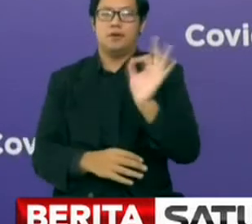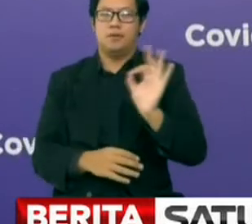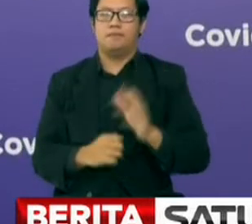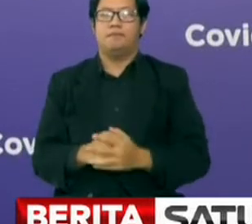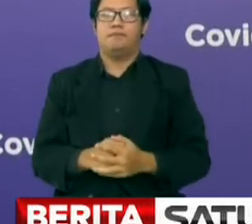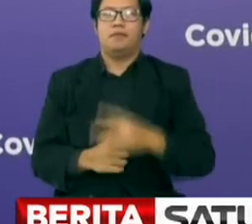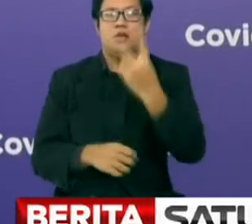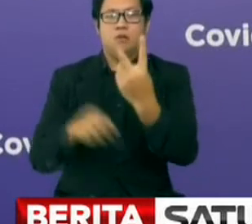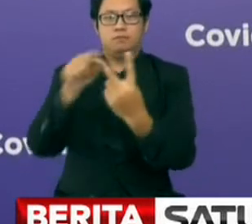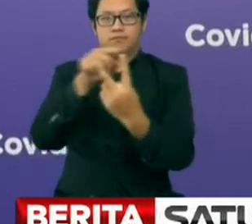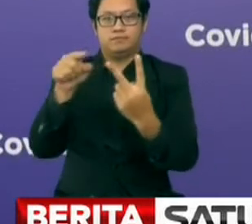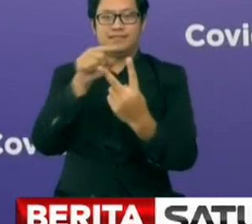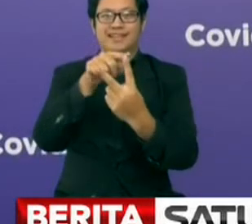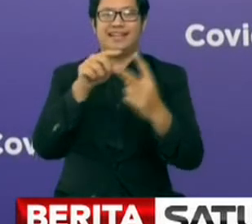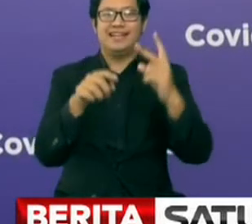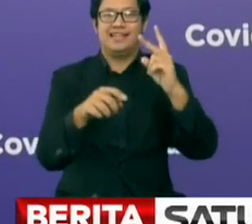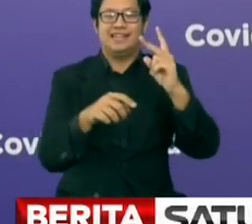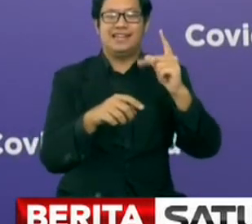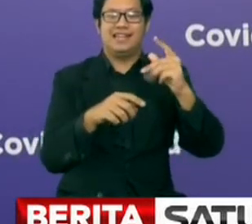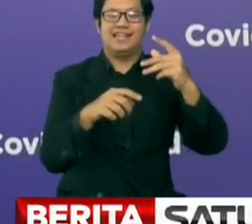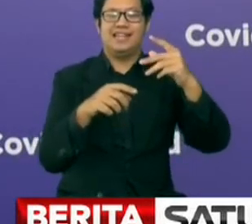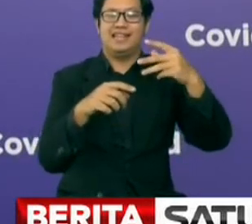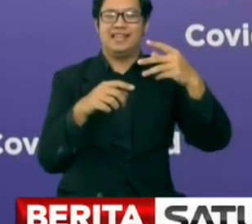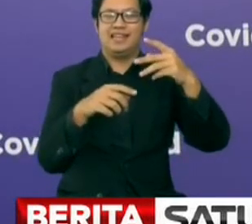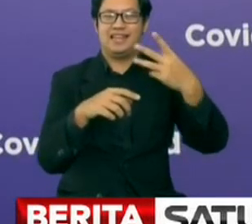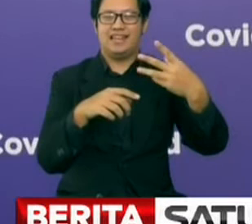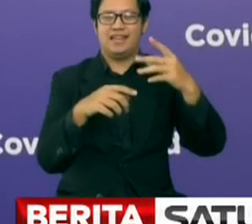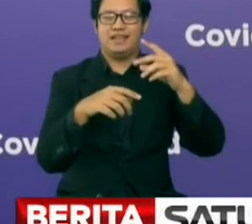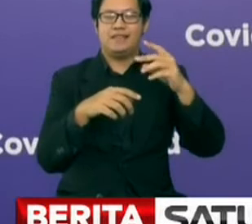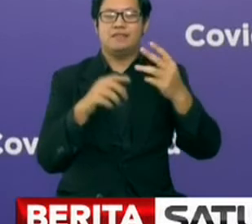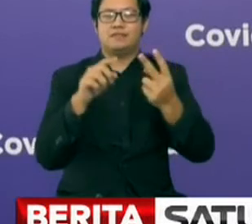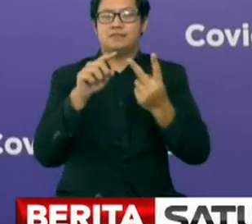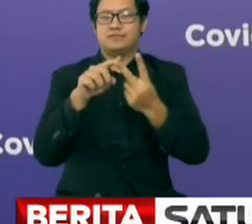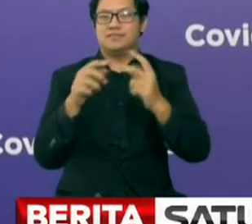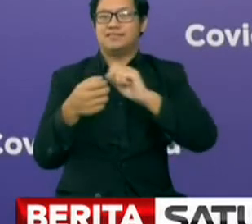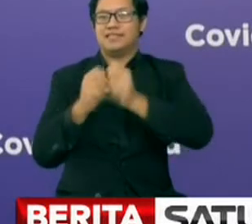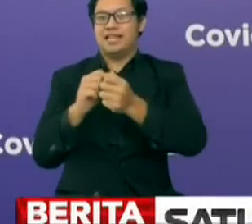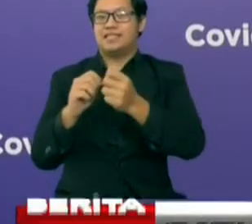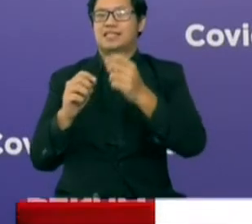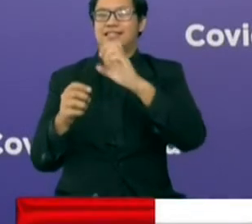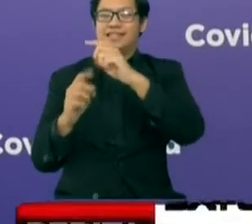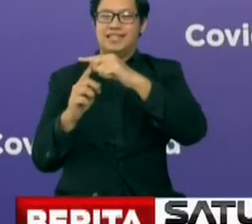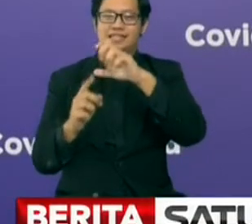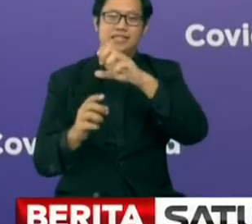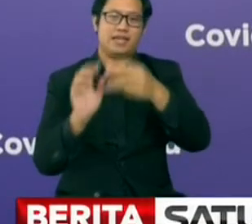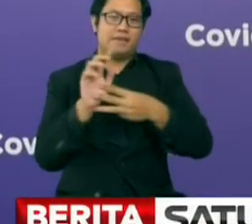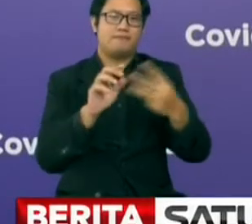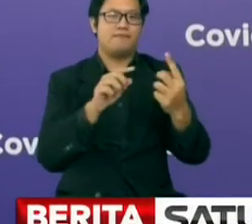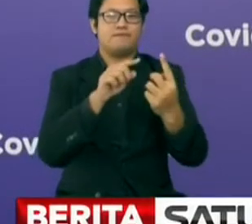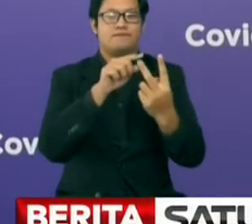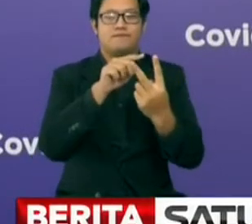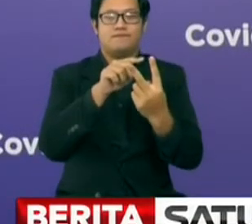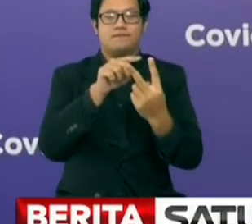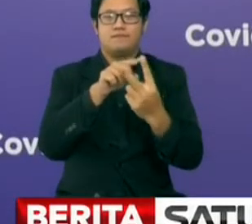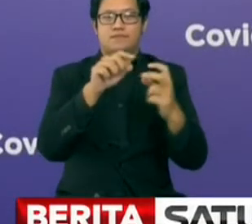metode pemeriksaan ini adalah real-time BCR dan tes cepat molekul rtcm dengan menggunakan mesin